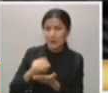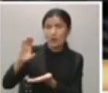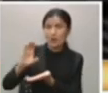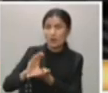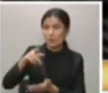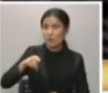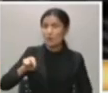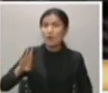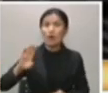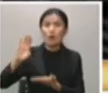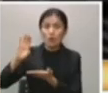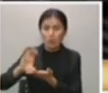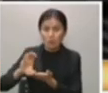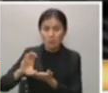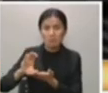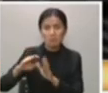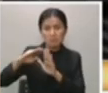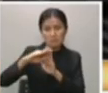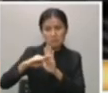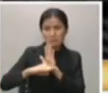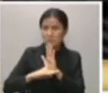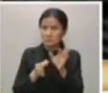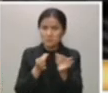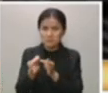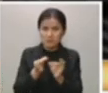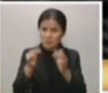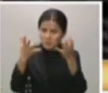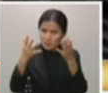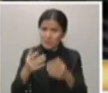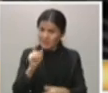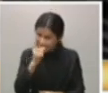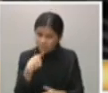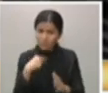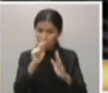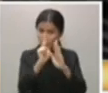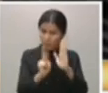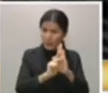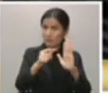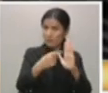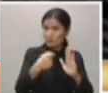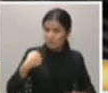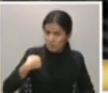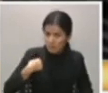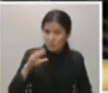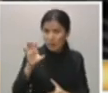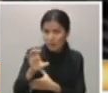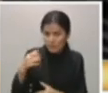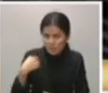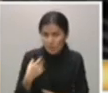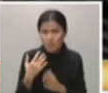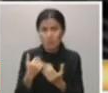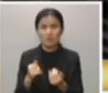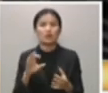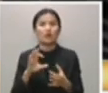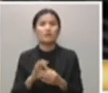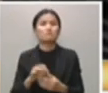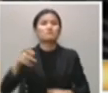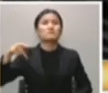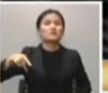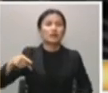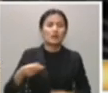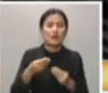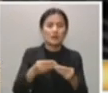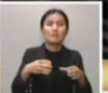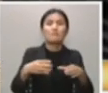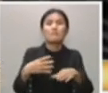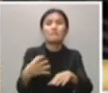ที่มีกฎหมายกำหนดไว้การให้อภิสิทธิ์แก่พรรคแกนนำบางพรรคสามารถ